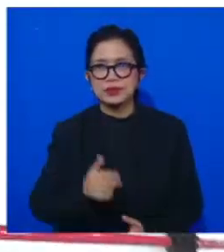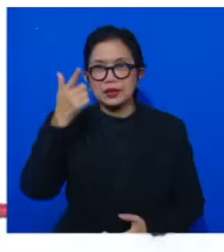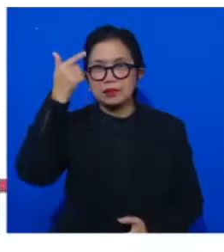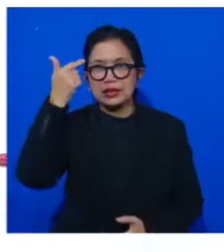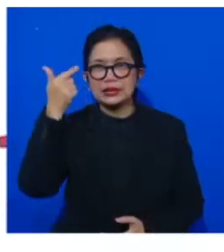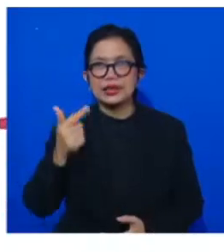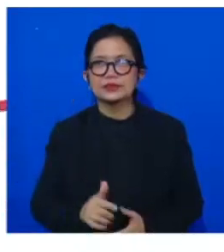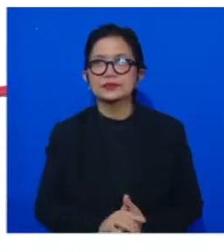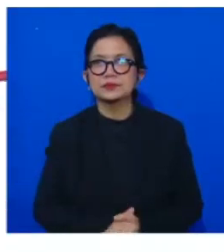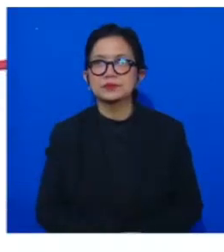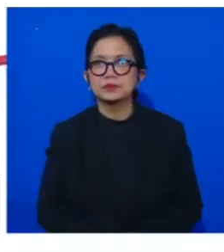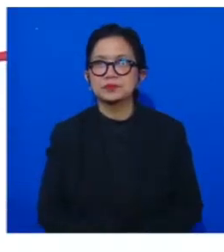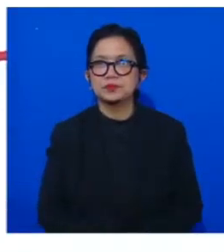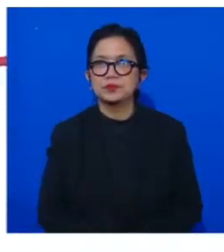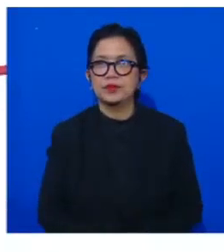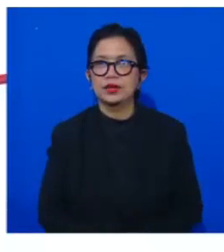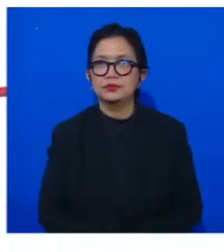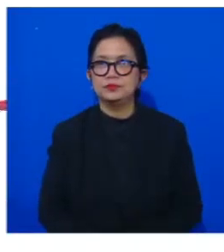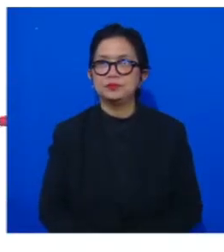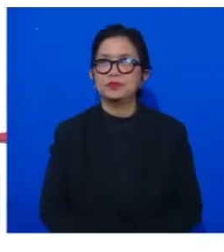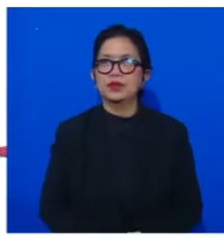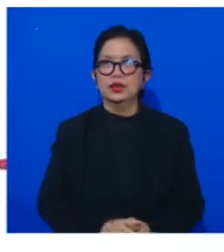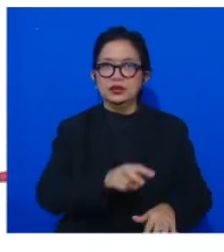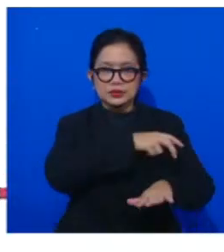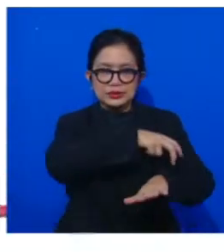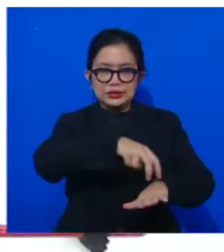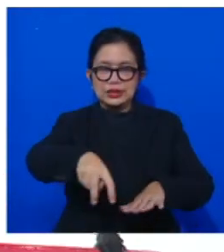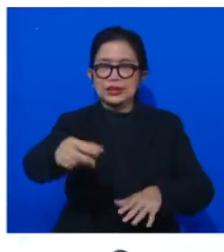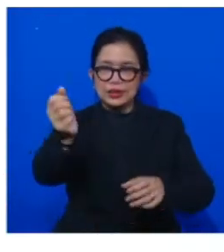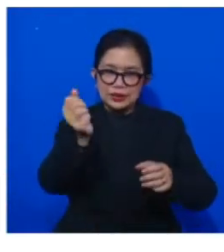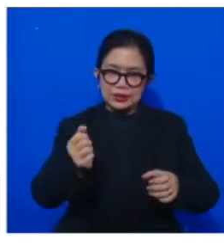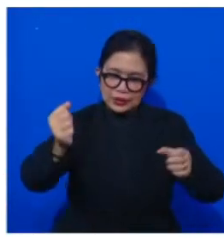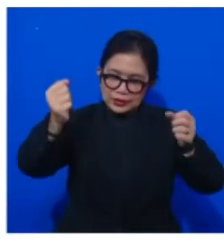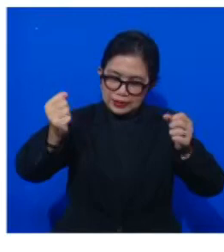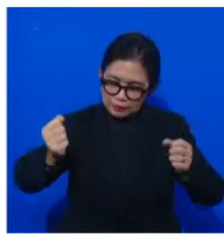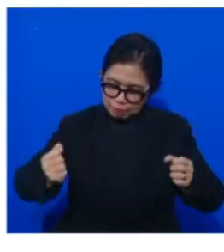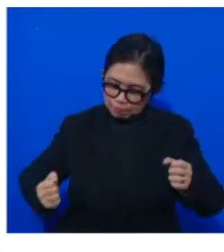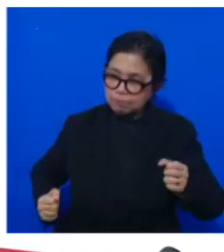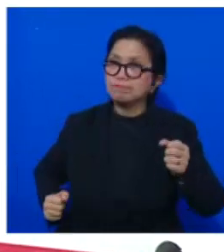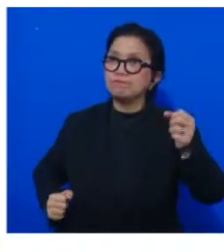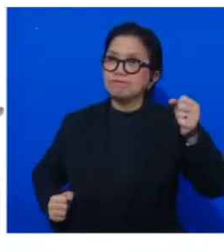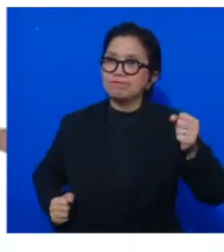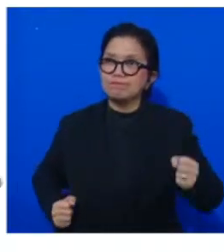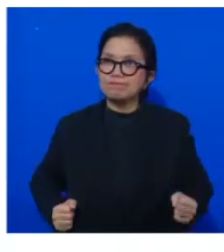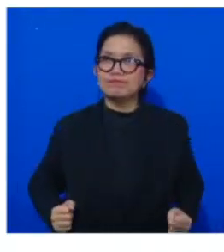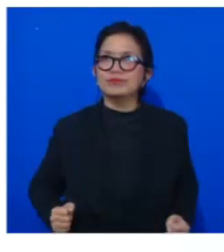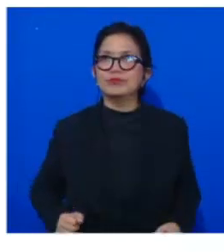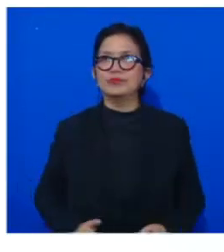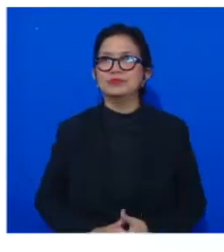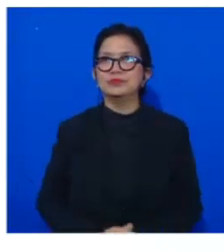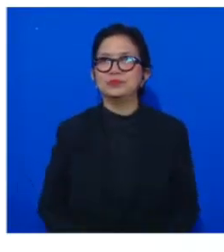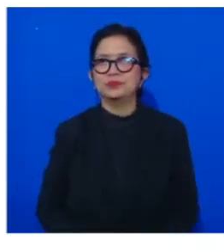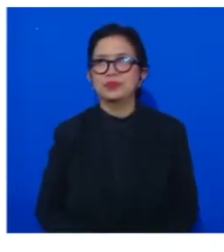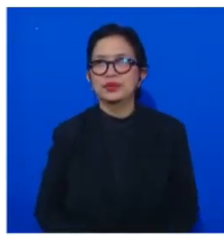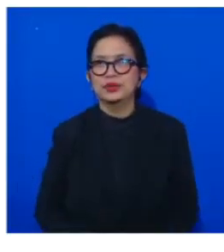tahap yang datar ya mas ya. Juga masih harus ada tekniknya. Ya mas, saya semangat belajar lagi mas. Maaf